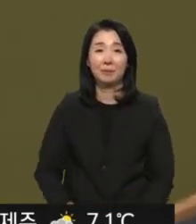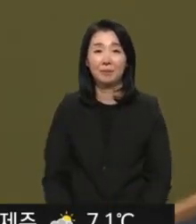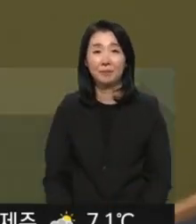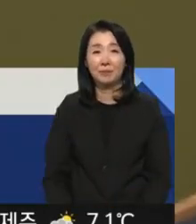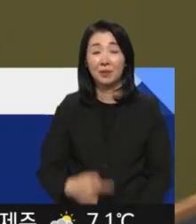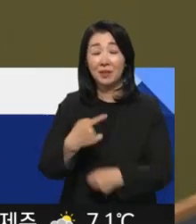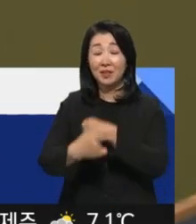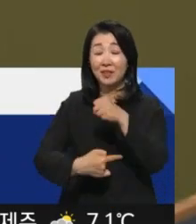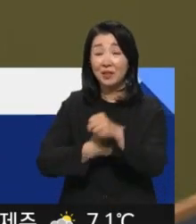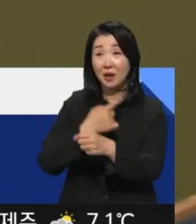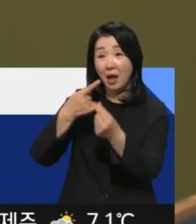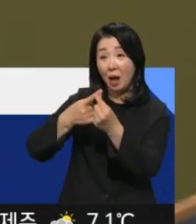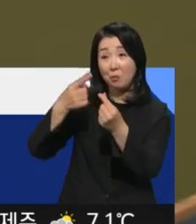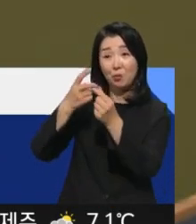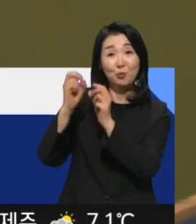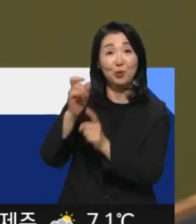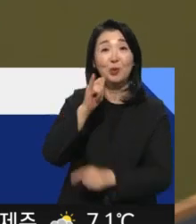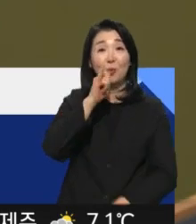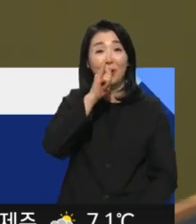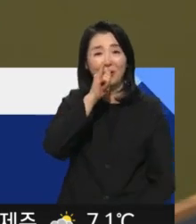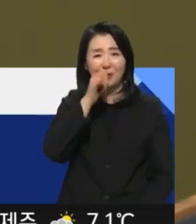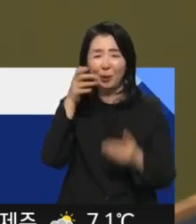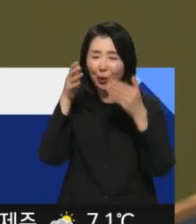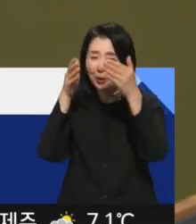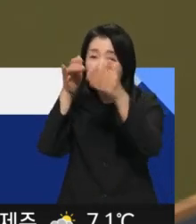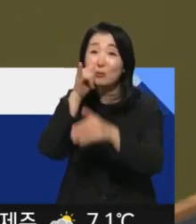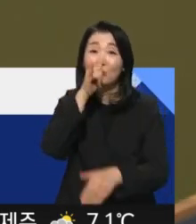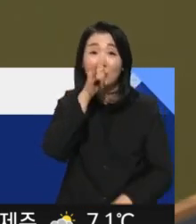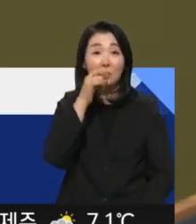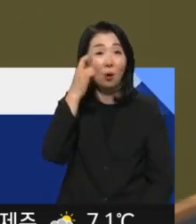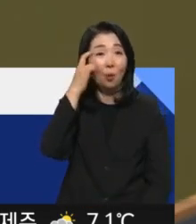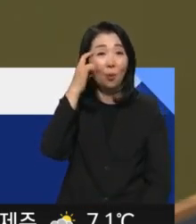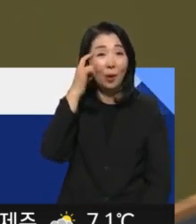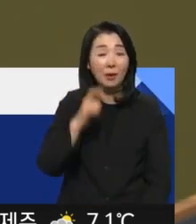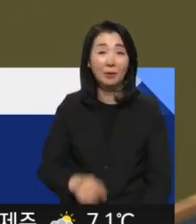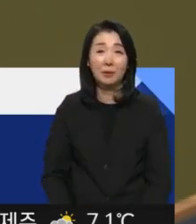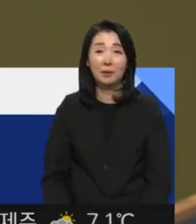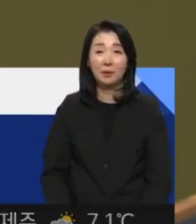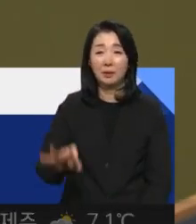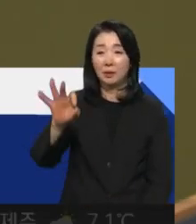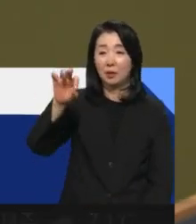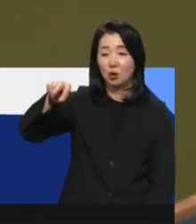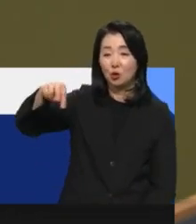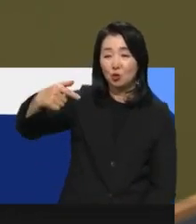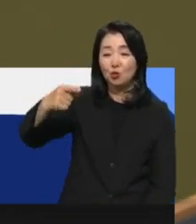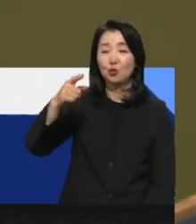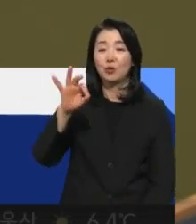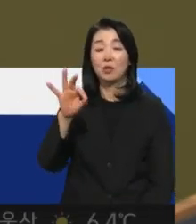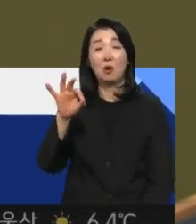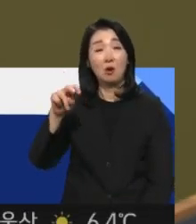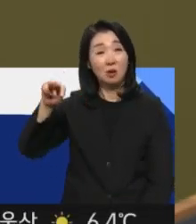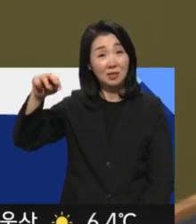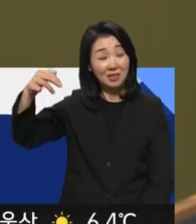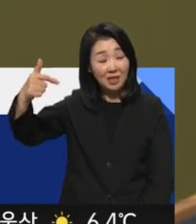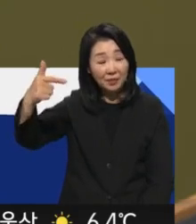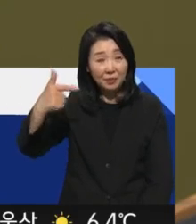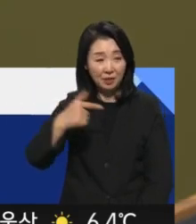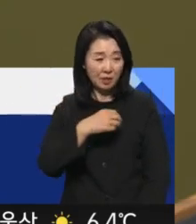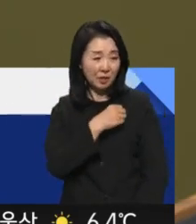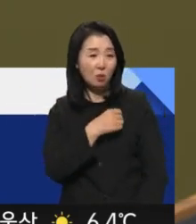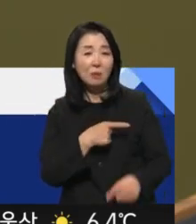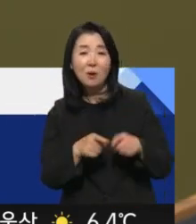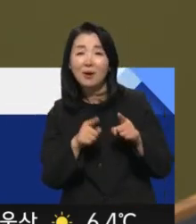1년에 두 번 있는 기회잖아요. 유일하게. 에. 주목을 받았던 건 아마 윤영찬 의원이 그러니까 우리 당원들에 대한